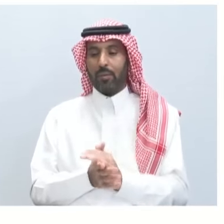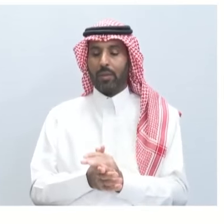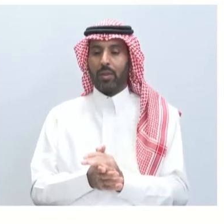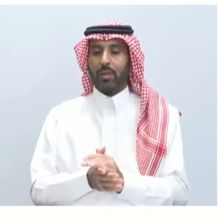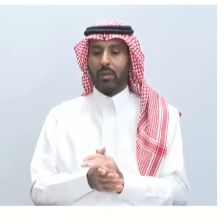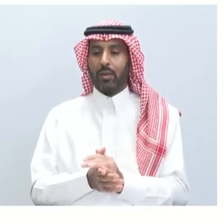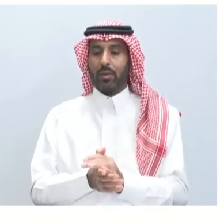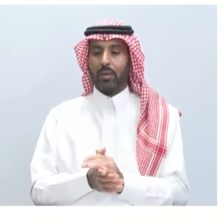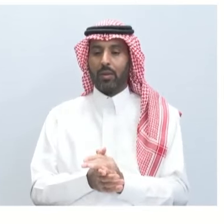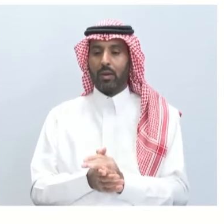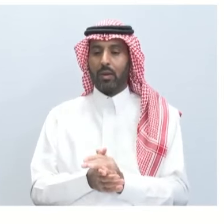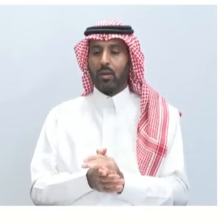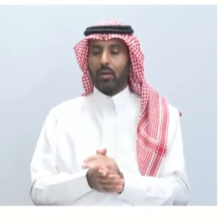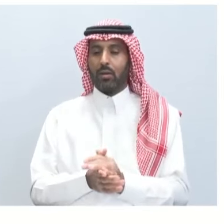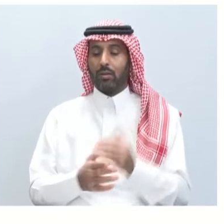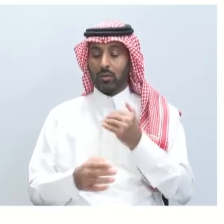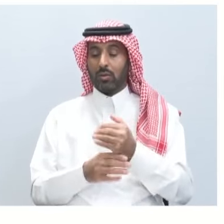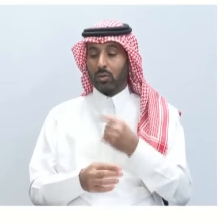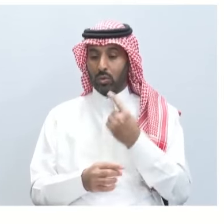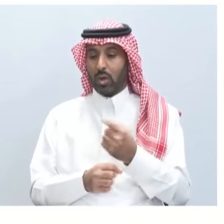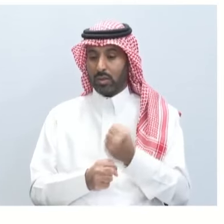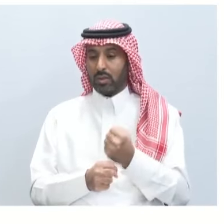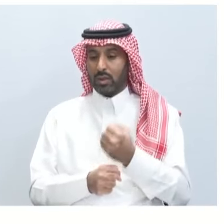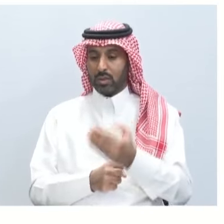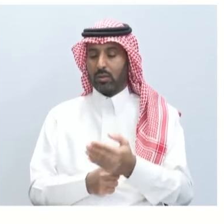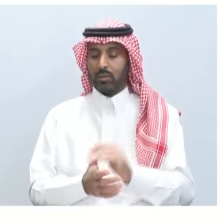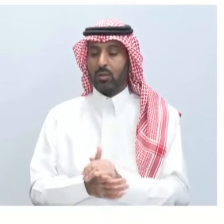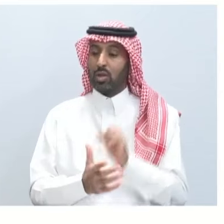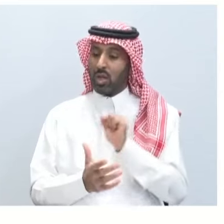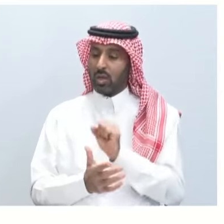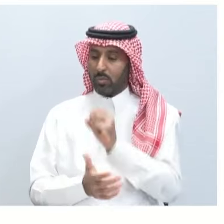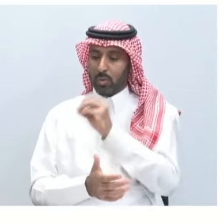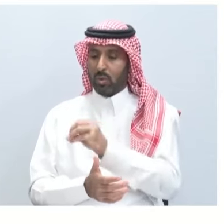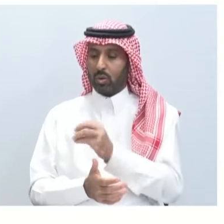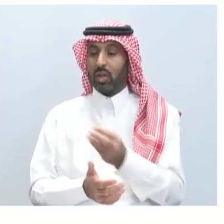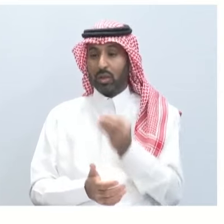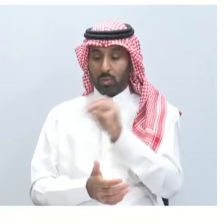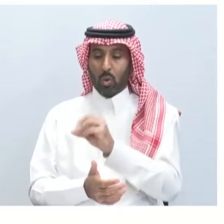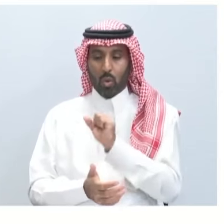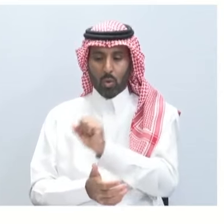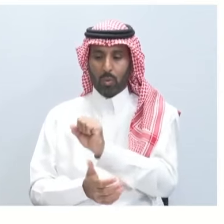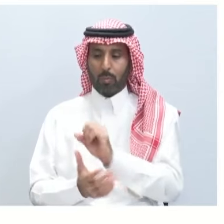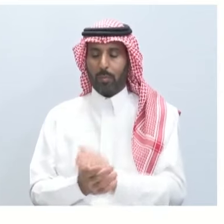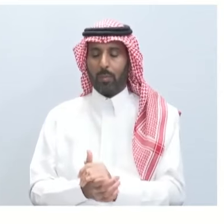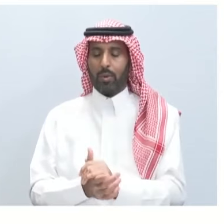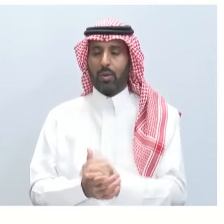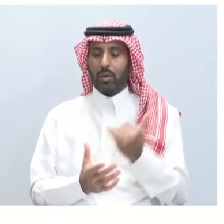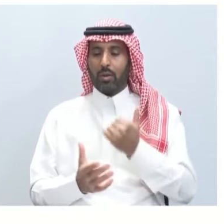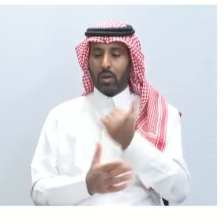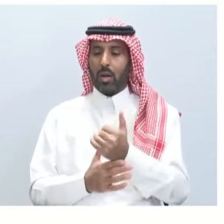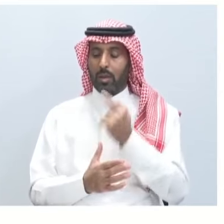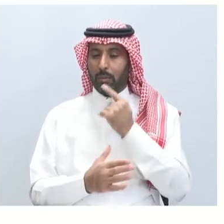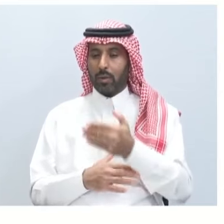وذلك بان تحسن اليهما وان تؤدي حقوقهما وتحسن وتحرص على على